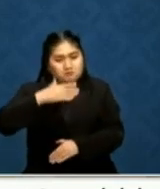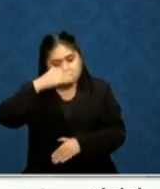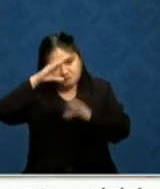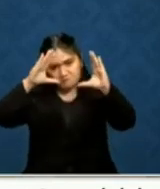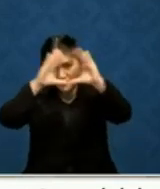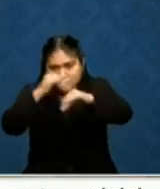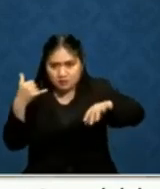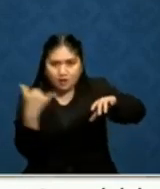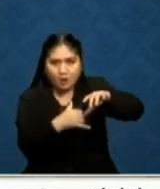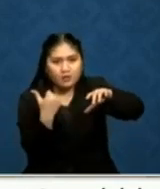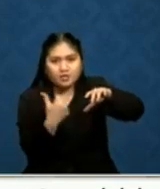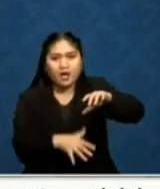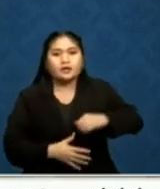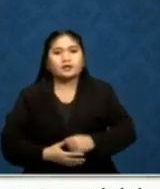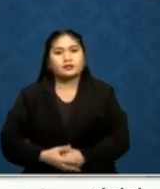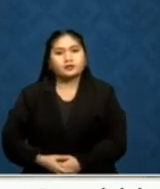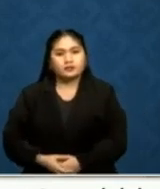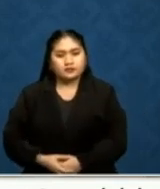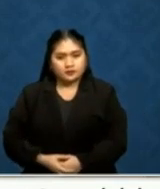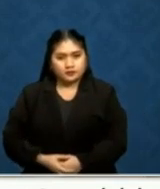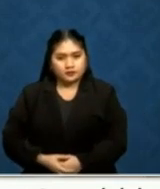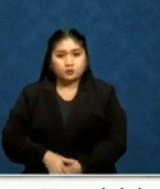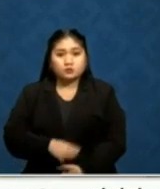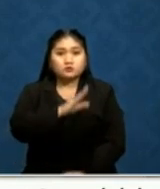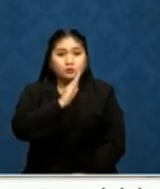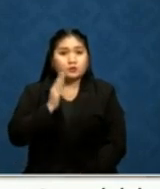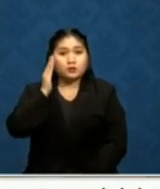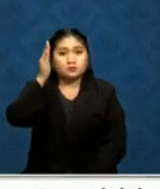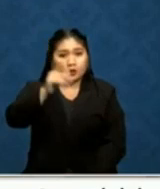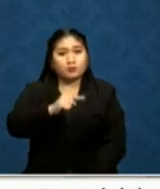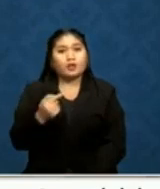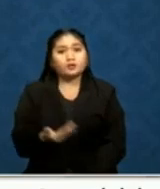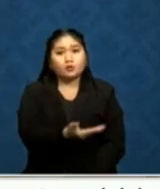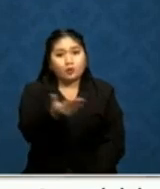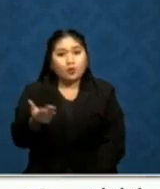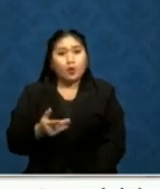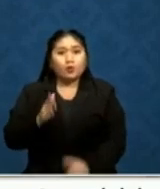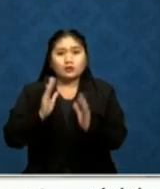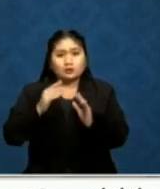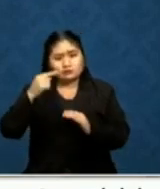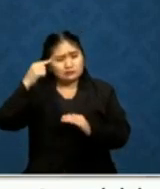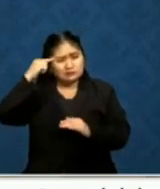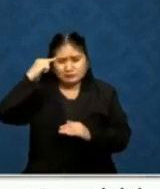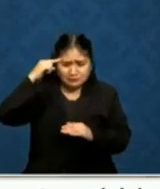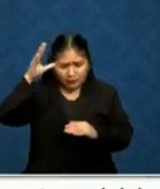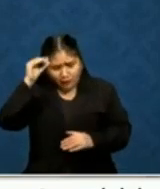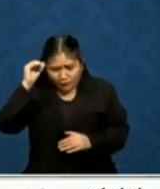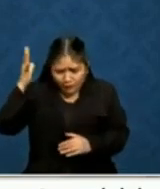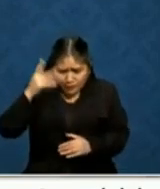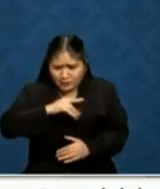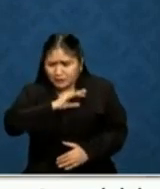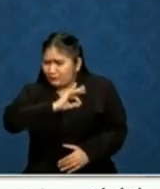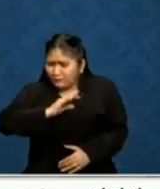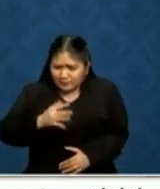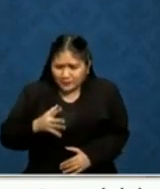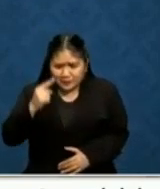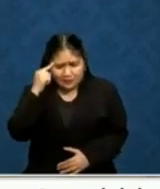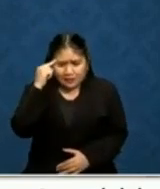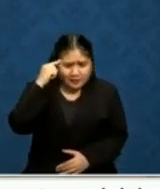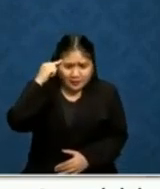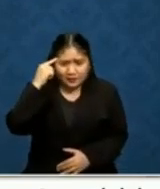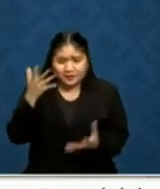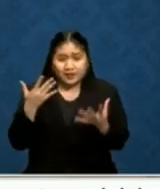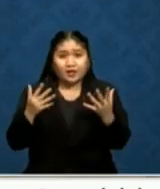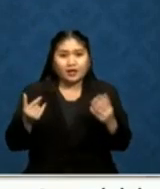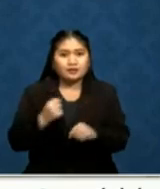ไปค่ะถ้าลองคิดดูนะคะว่าถ้าเกิดเหตุการณ์นี้เนี่ยมันเกิดขึ้นกับคนที่ไม่มีสติไม่ทันได้รับรู้หรือว่าไม่เคยคิด ว่าจะเกิดเ